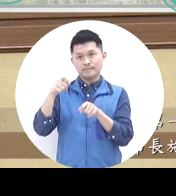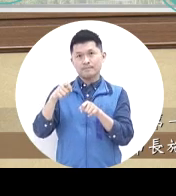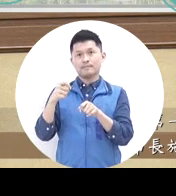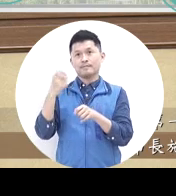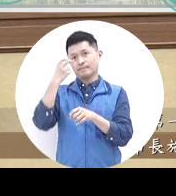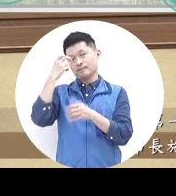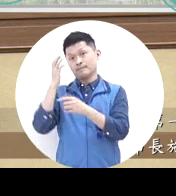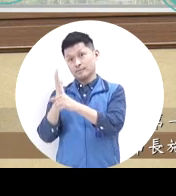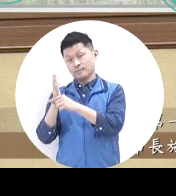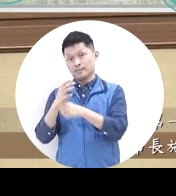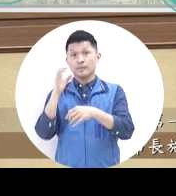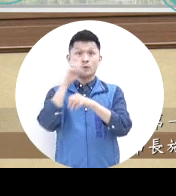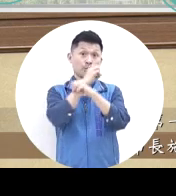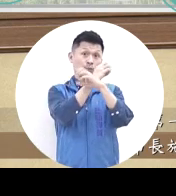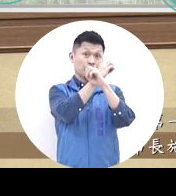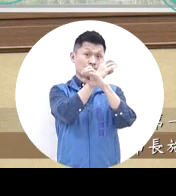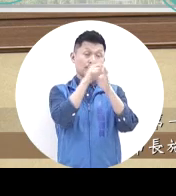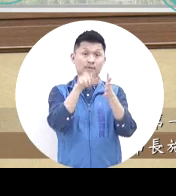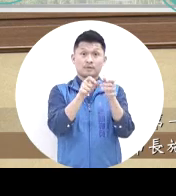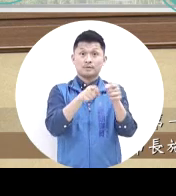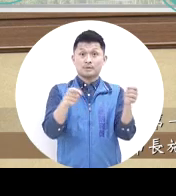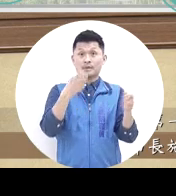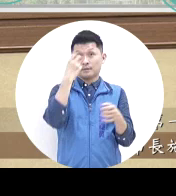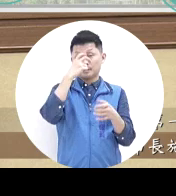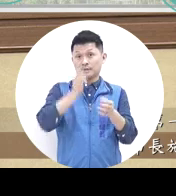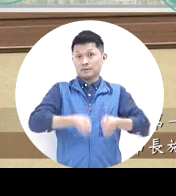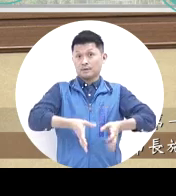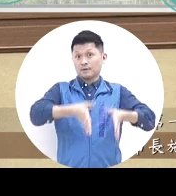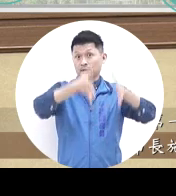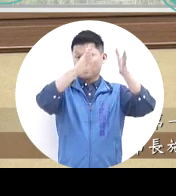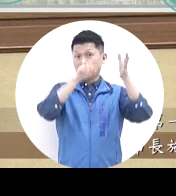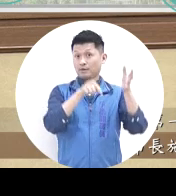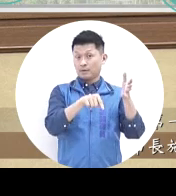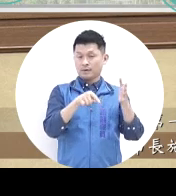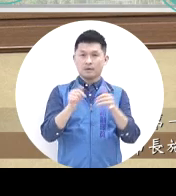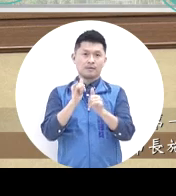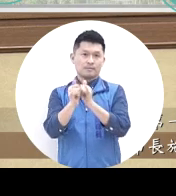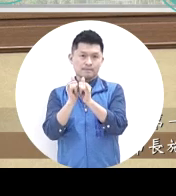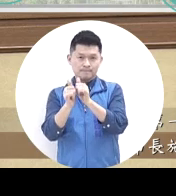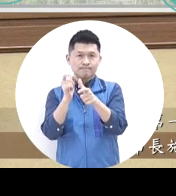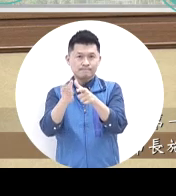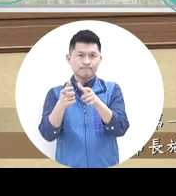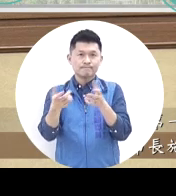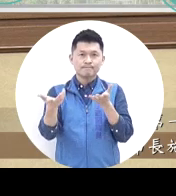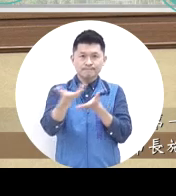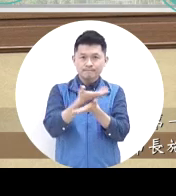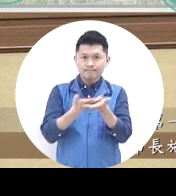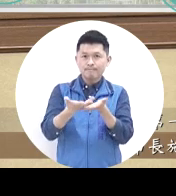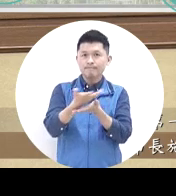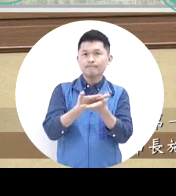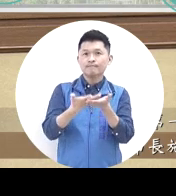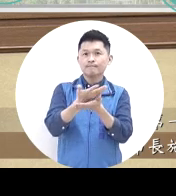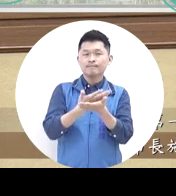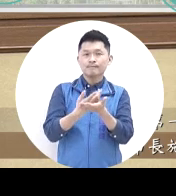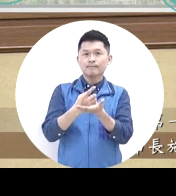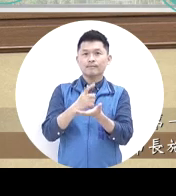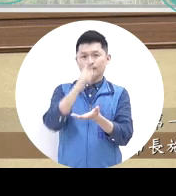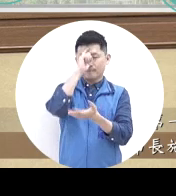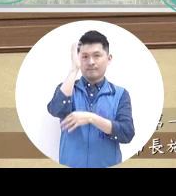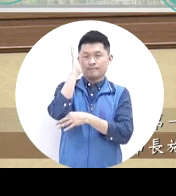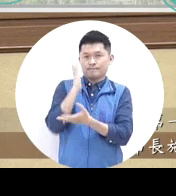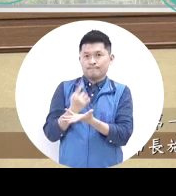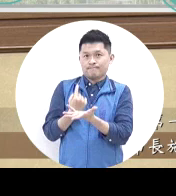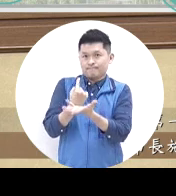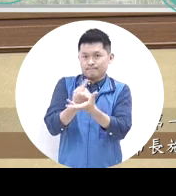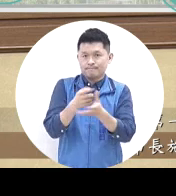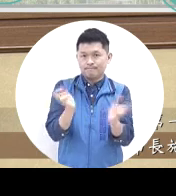的长照设施大楼，我们目前跟民间在沟通，用参与的方式来兴建，希望能够照